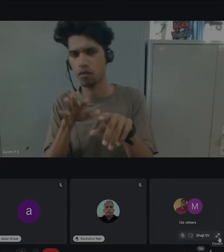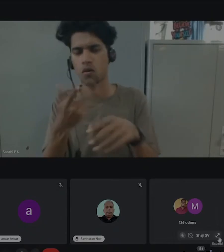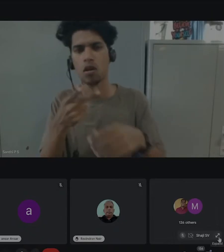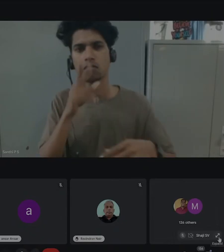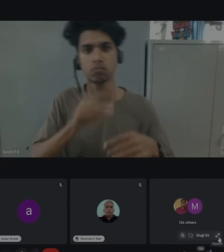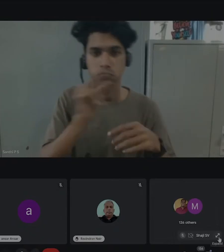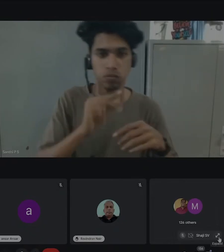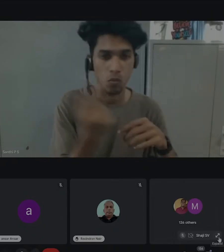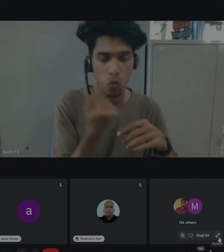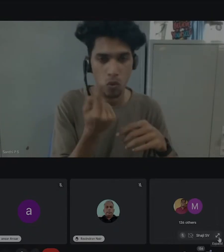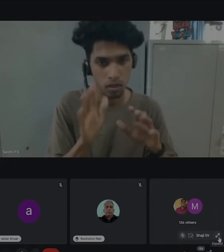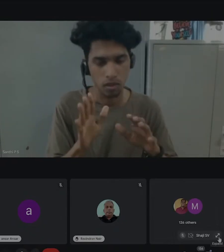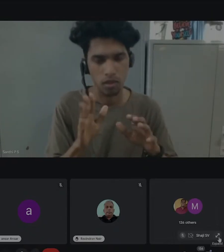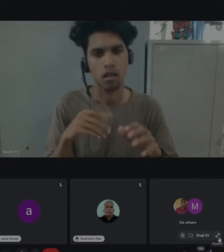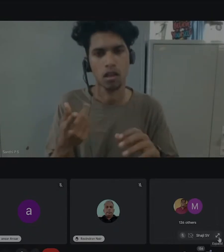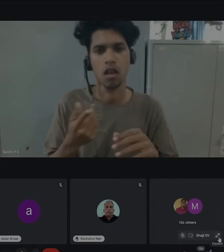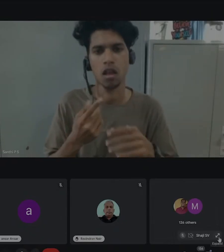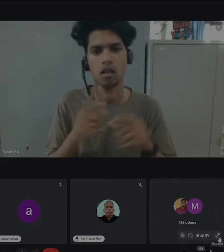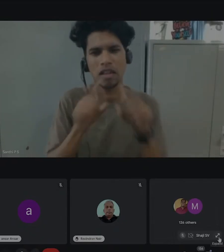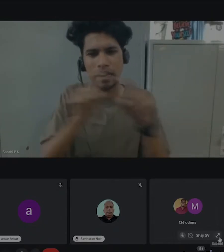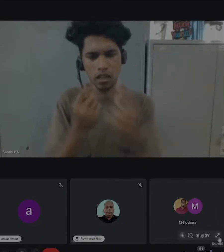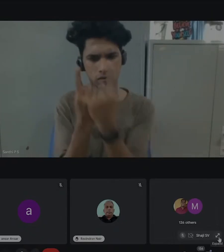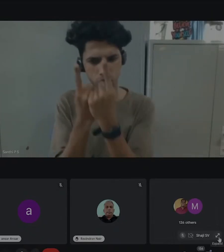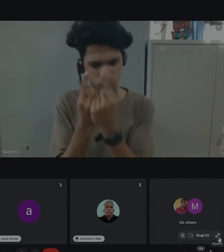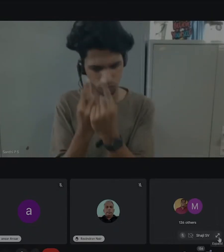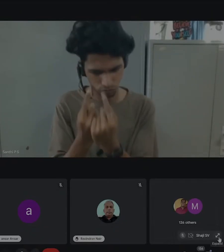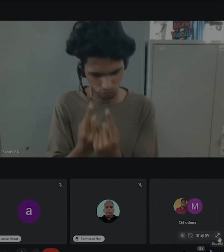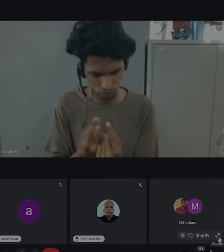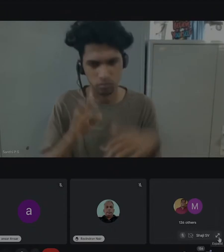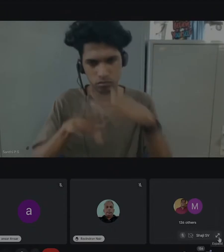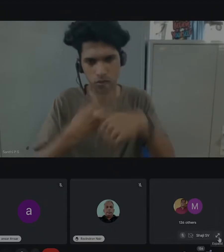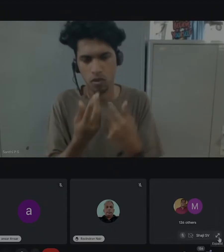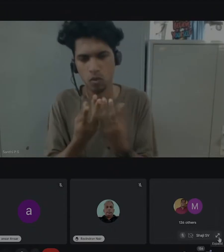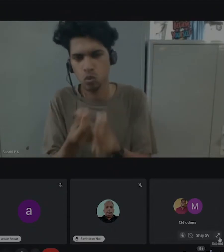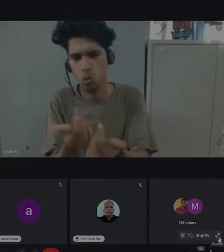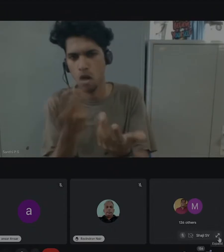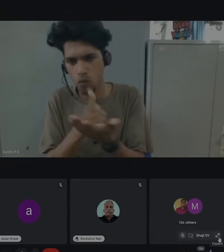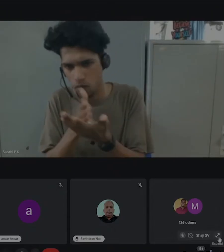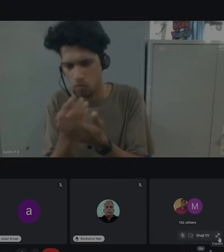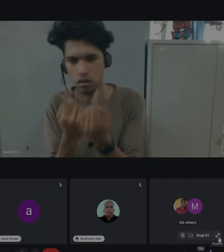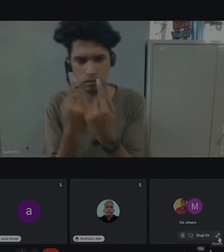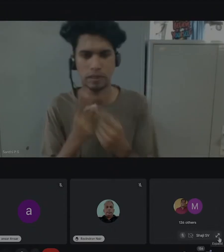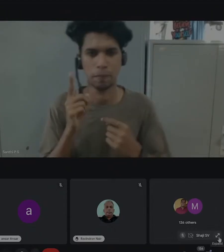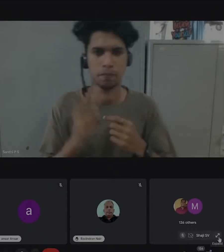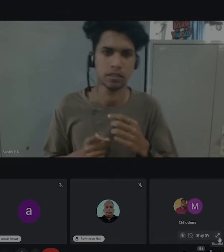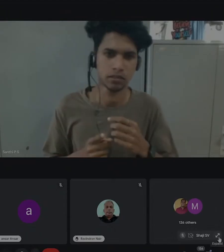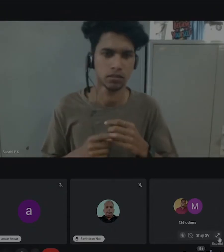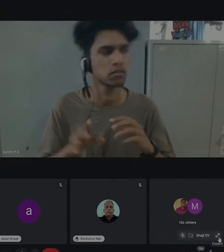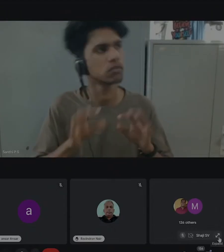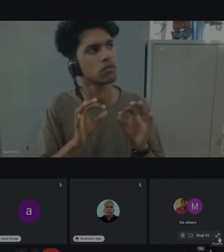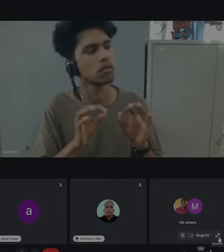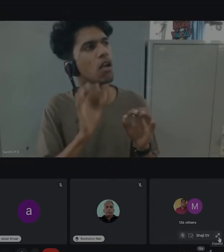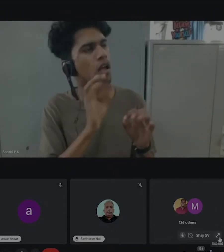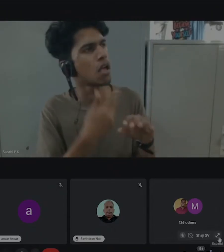ഉള്ളൂ എന്നുള്ളതെല്ലാം നമ്മൾ വിശദമായി പരിശോധിച്ച് അതിന് വേണ്ടുന്ന പരിഹാരങ്ങൾ ഉടനെ തന്നെ ചെയ്യേണ്ടതാണ്. ഓക്കെ മാം, അപ്പം എനിക്ക് ഇനിഷ്യലി പ്രീ